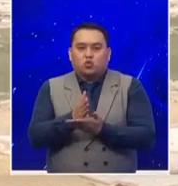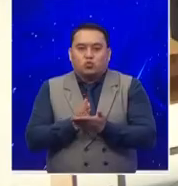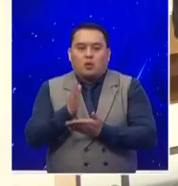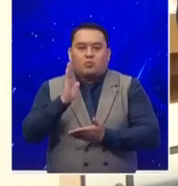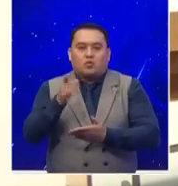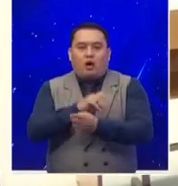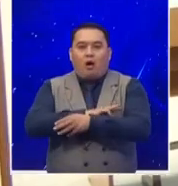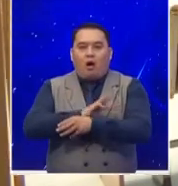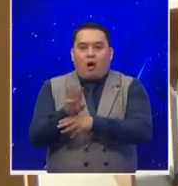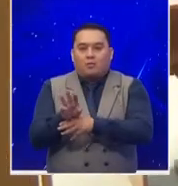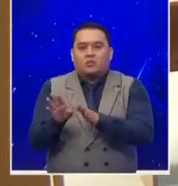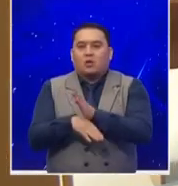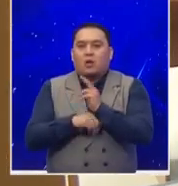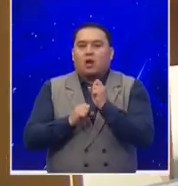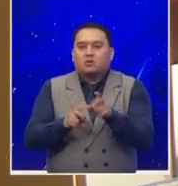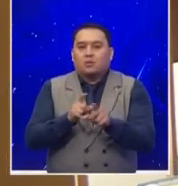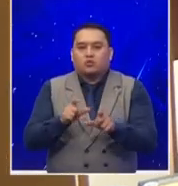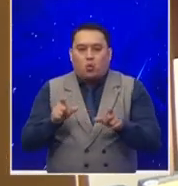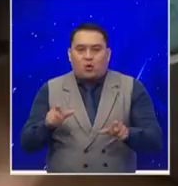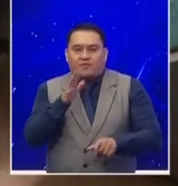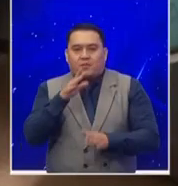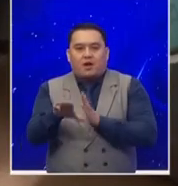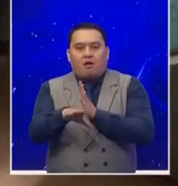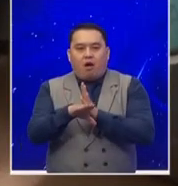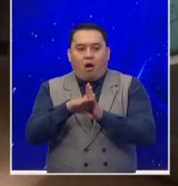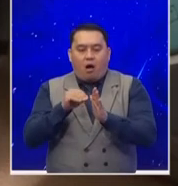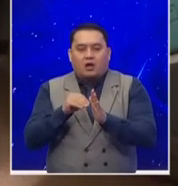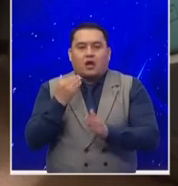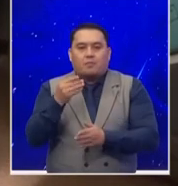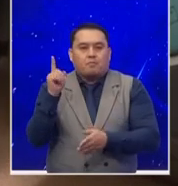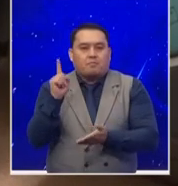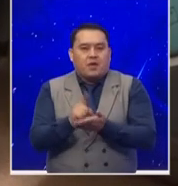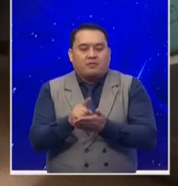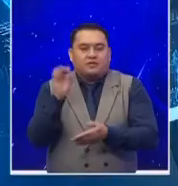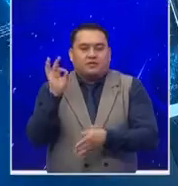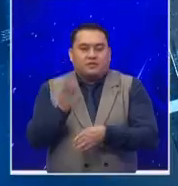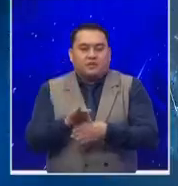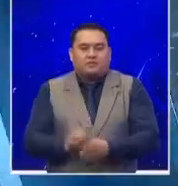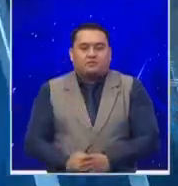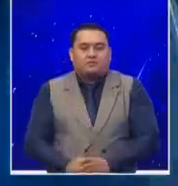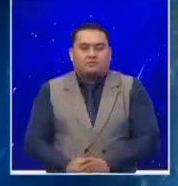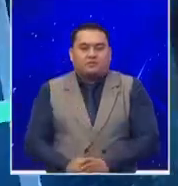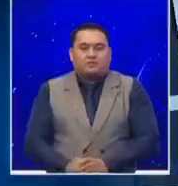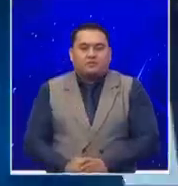региона. Обеспечить максимальную безопасность граждан во время голосования – их первостепенная задача.